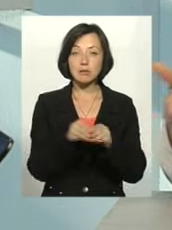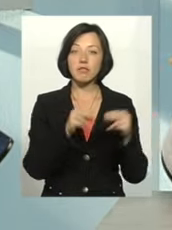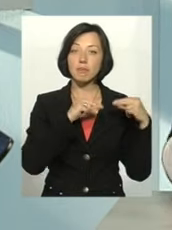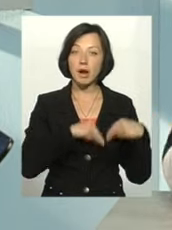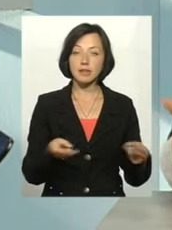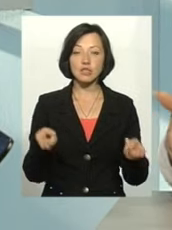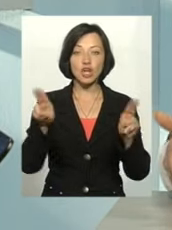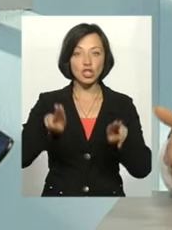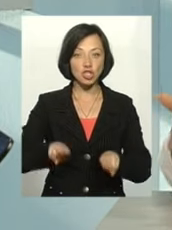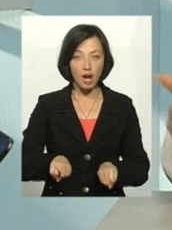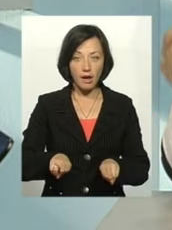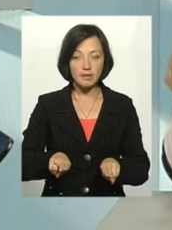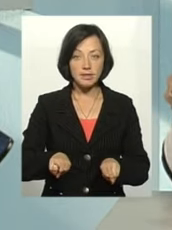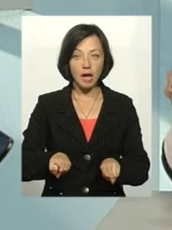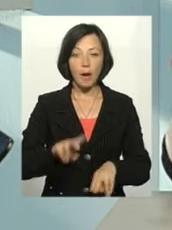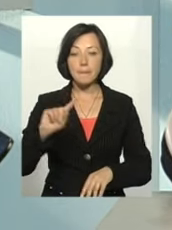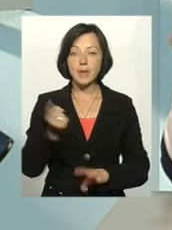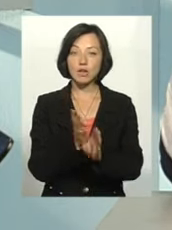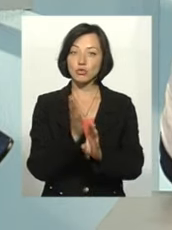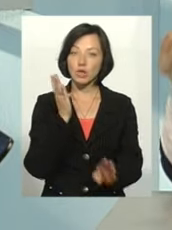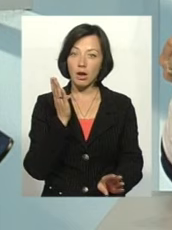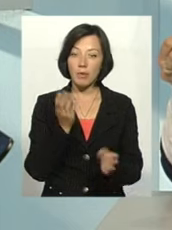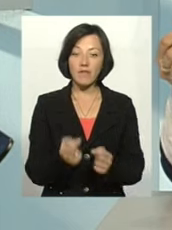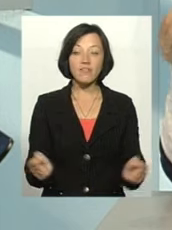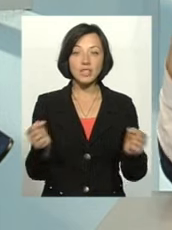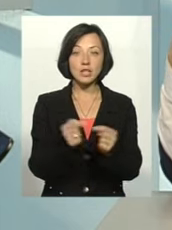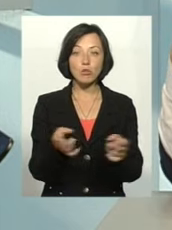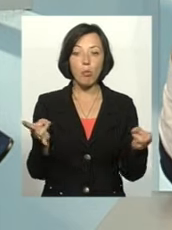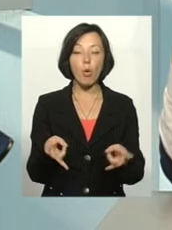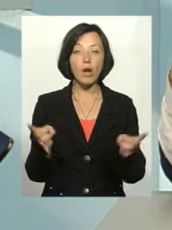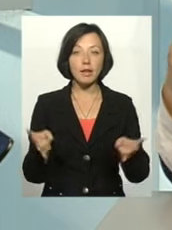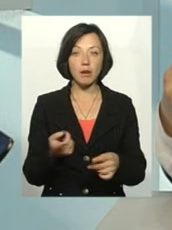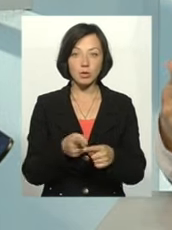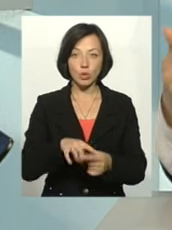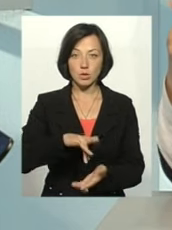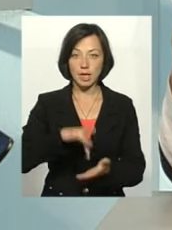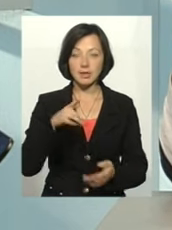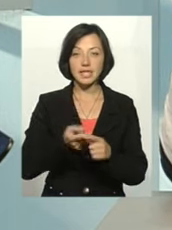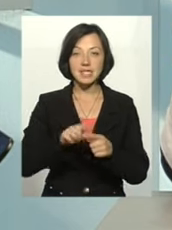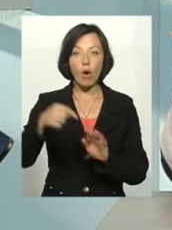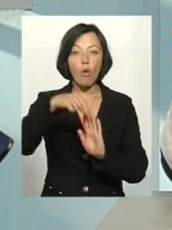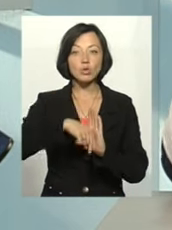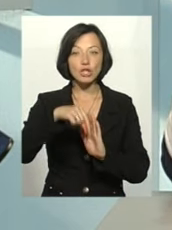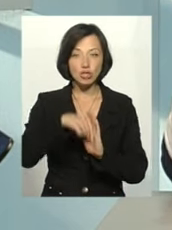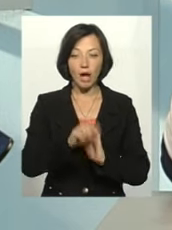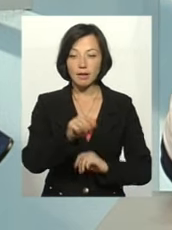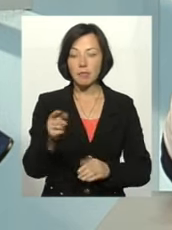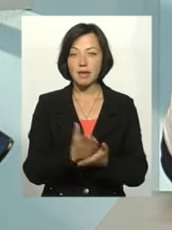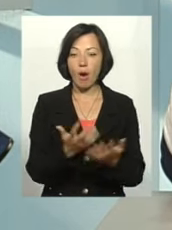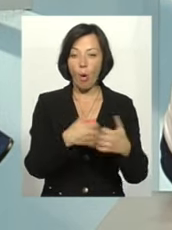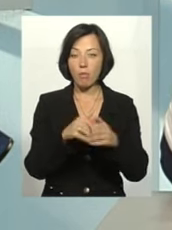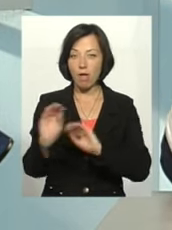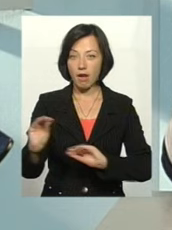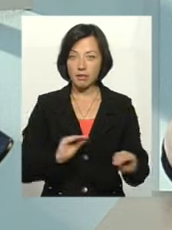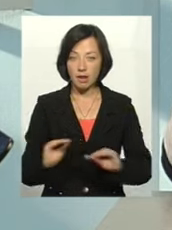залишається. Залишається, першу чергу, ми визначили потребу цього центру. А це означає, що в них є обладнання, яке